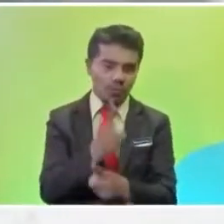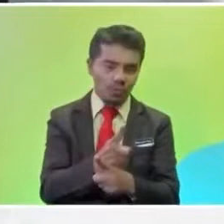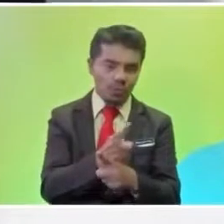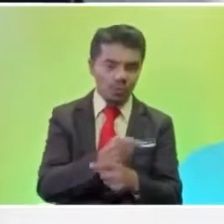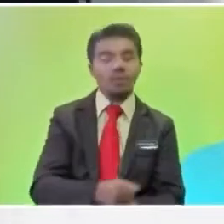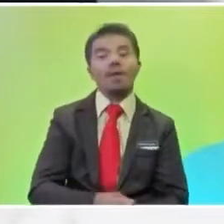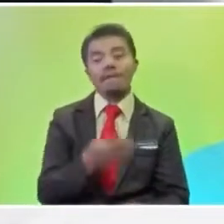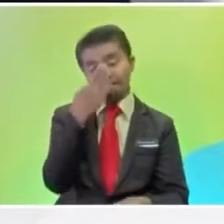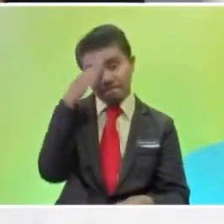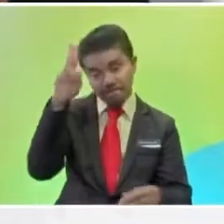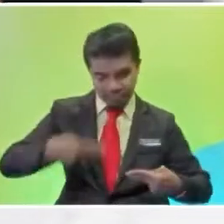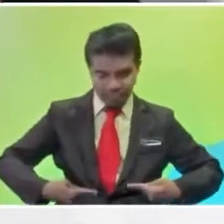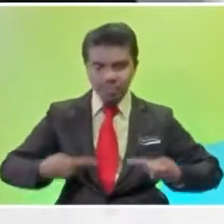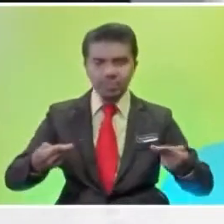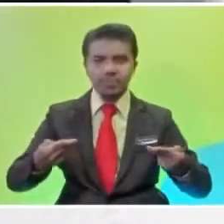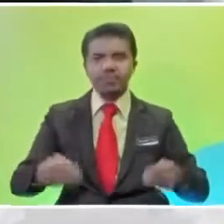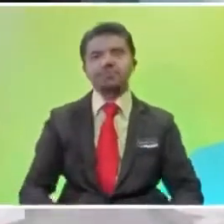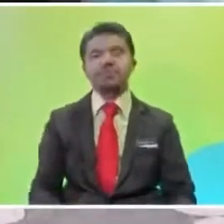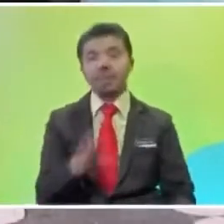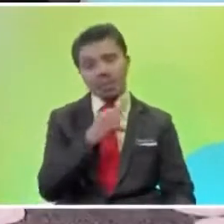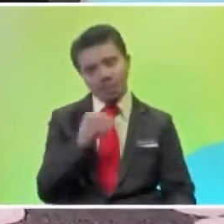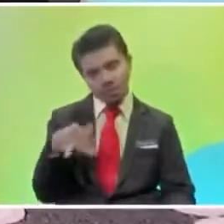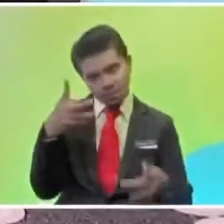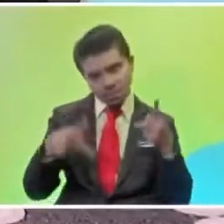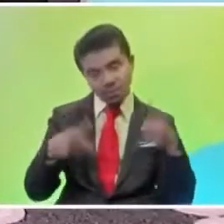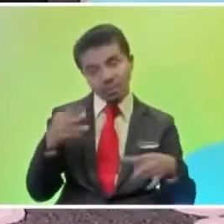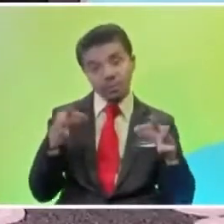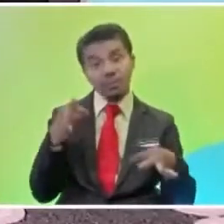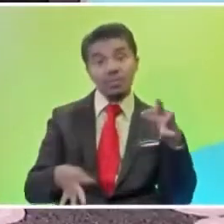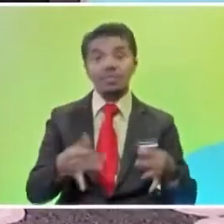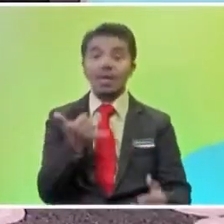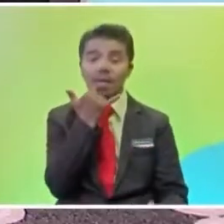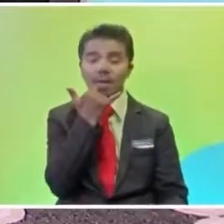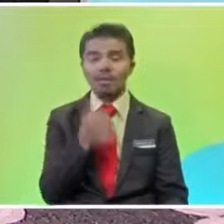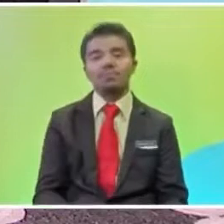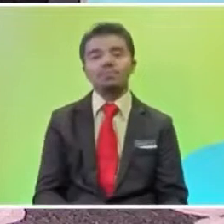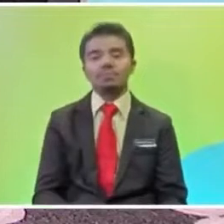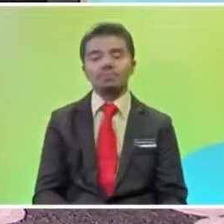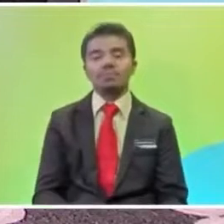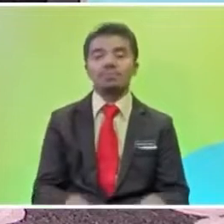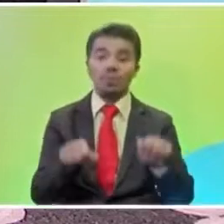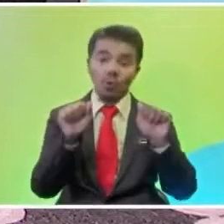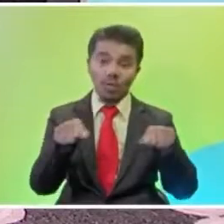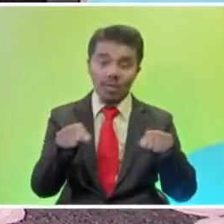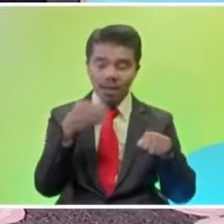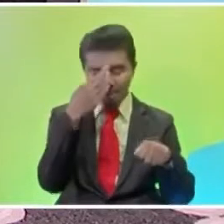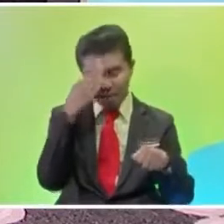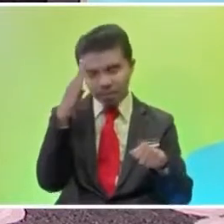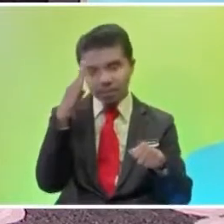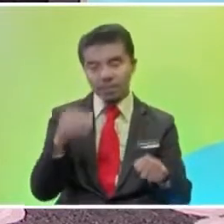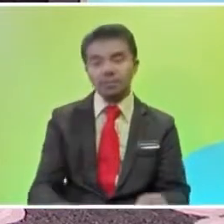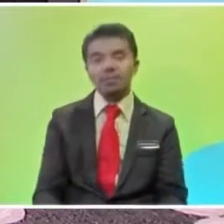ataupun salah dia akan membimbing murid dengan memberikan beberapa contoh-contoh yang bersesuaian dan yang lain lagi